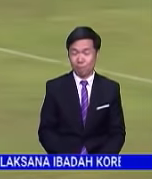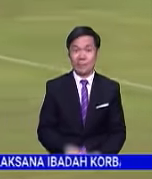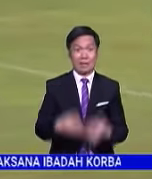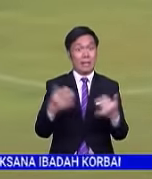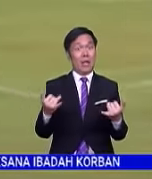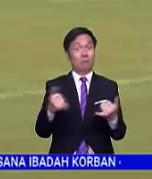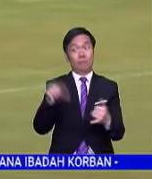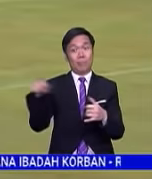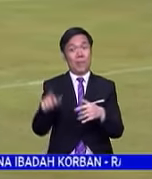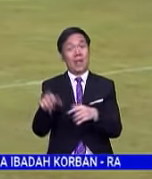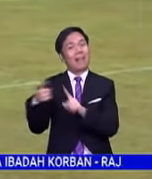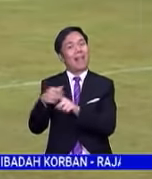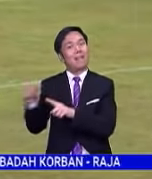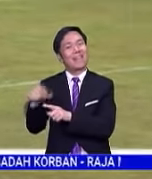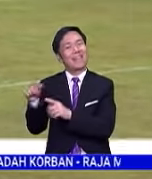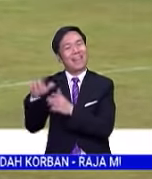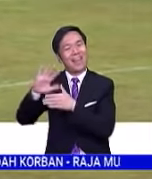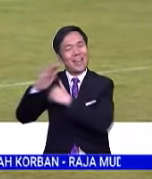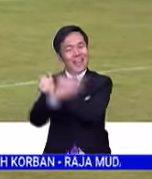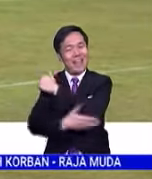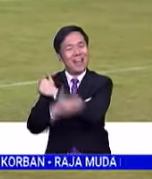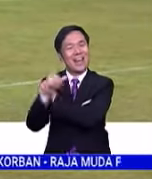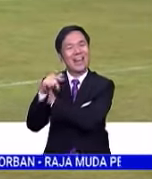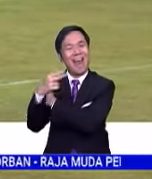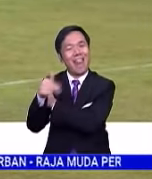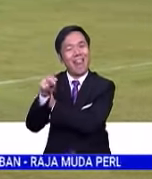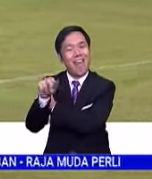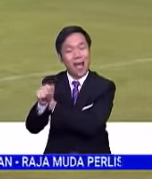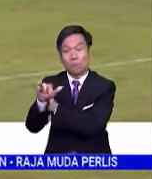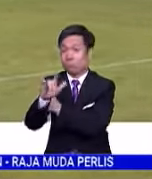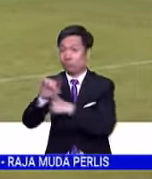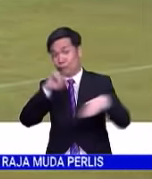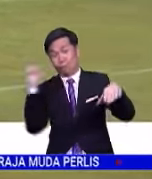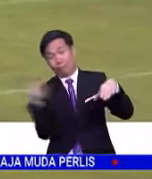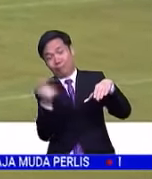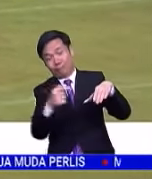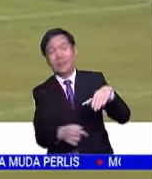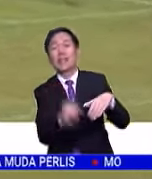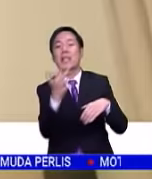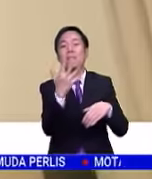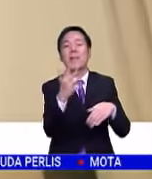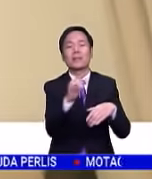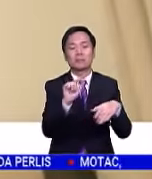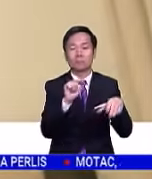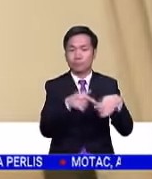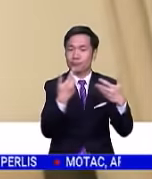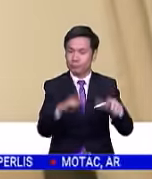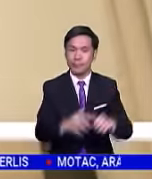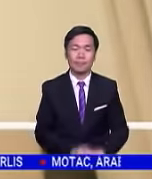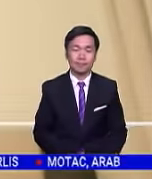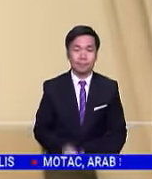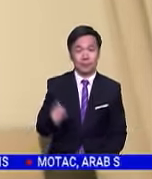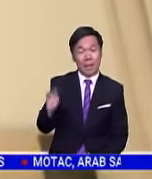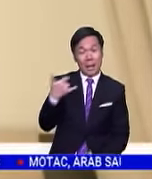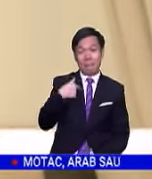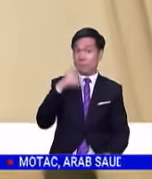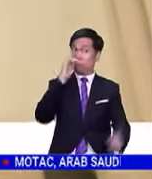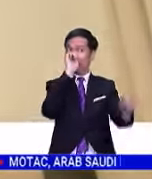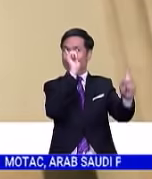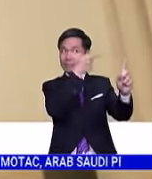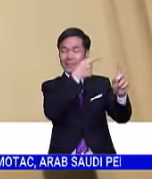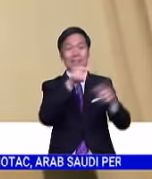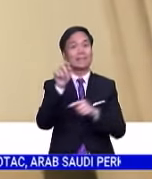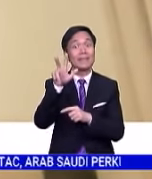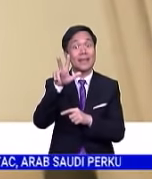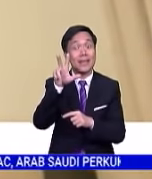Setakat ini, penyerang dari Ghana itu telah menjaringkan 15 gol secara keseluruhan. My target is 30